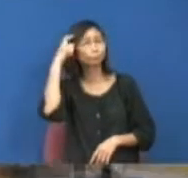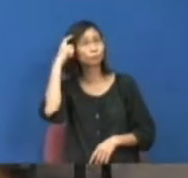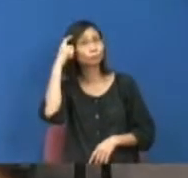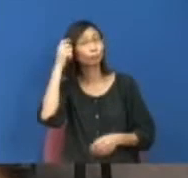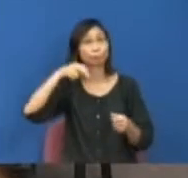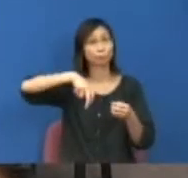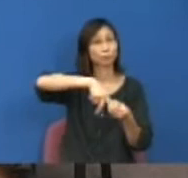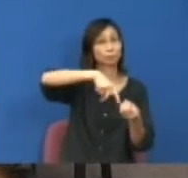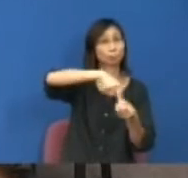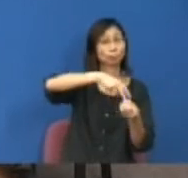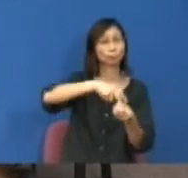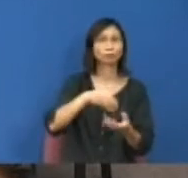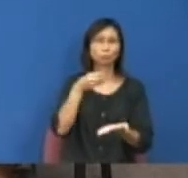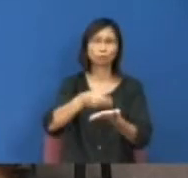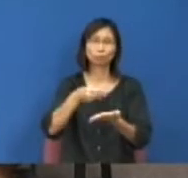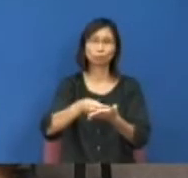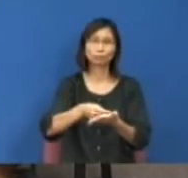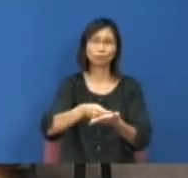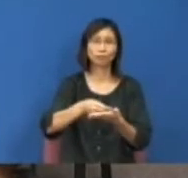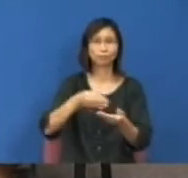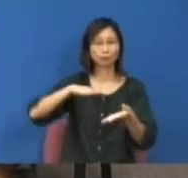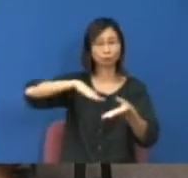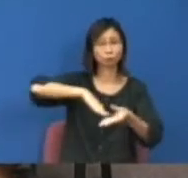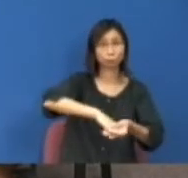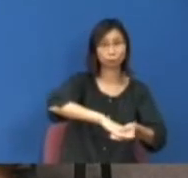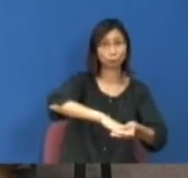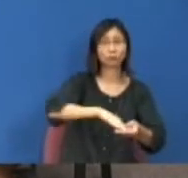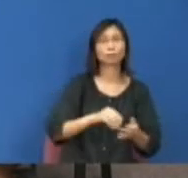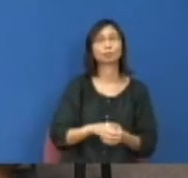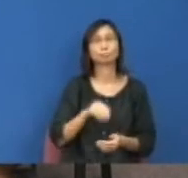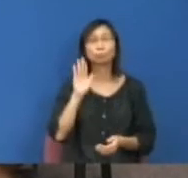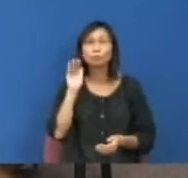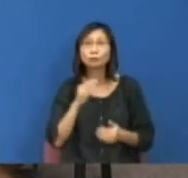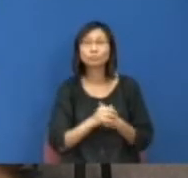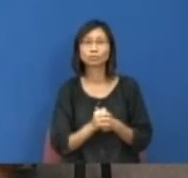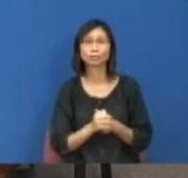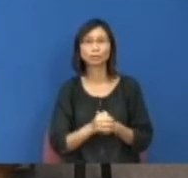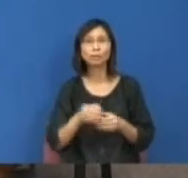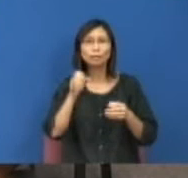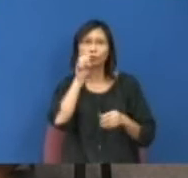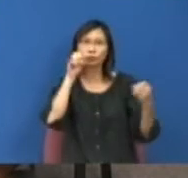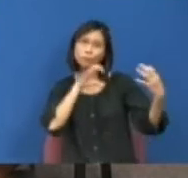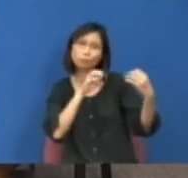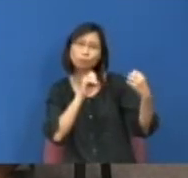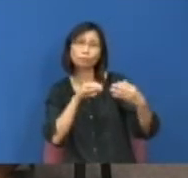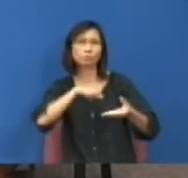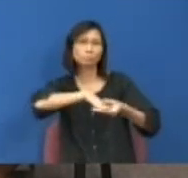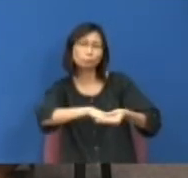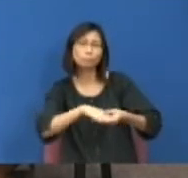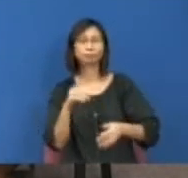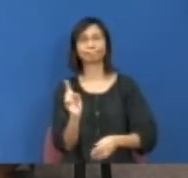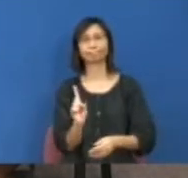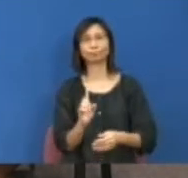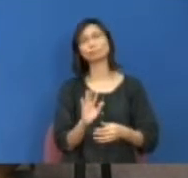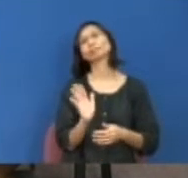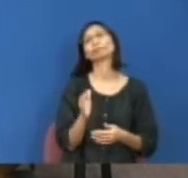是不是？不需要說未踢球之前都選擇，即是說很久說對boot。我覺得今天在香港的